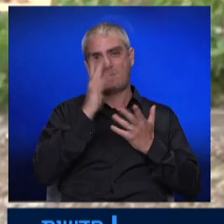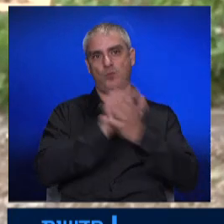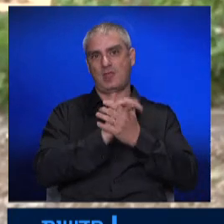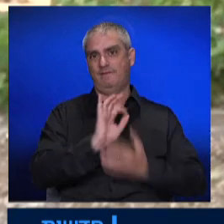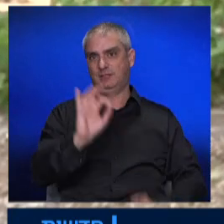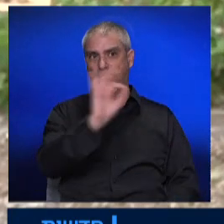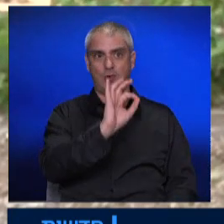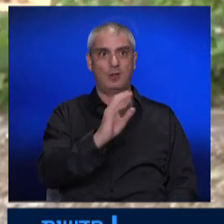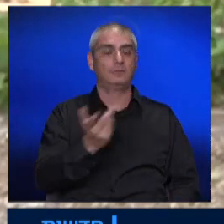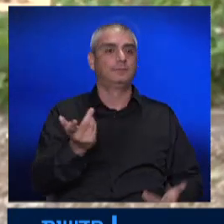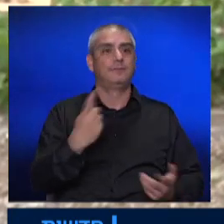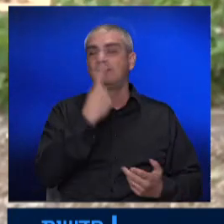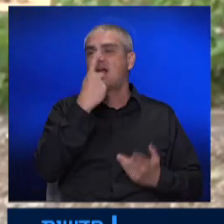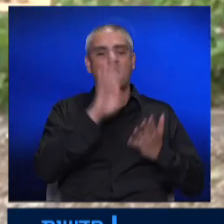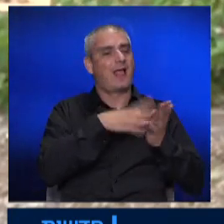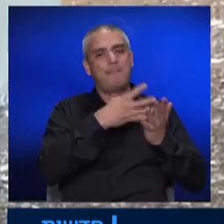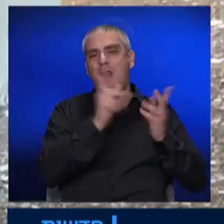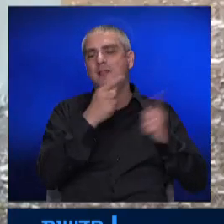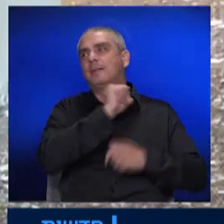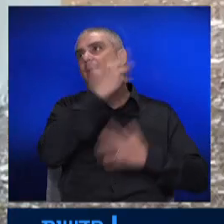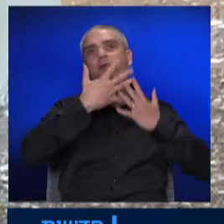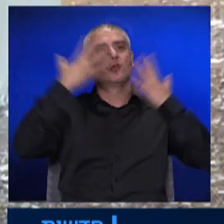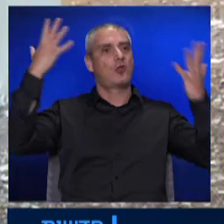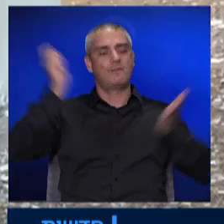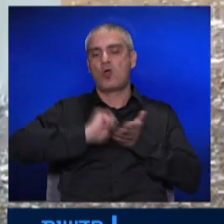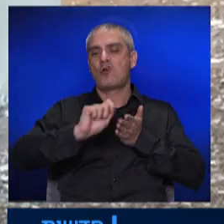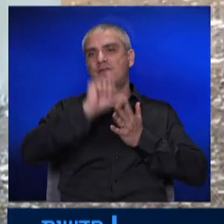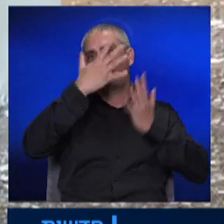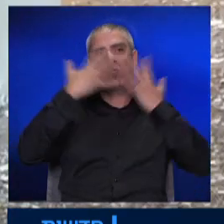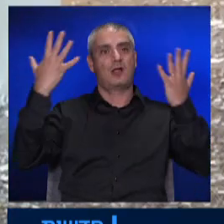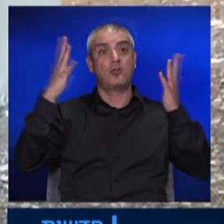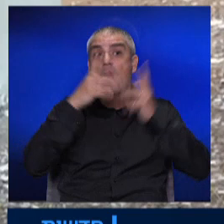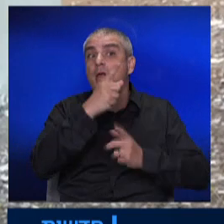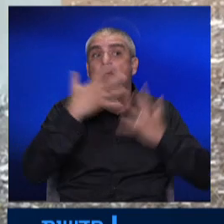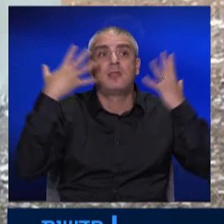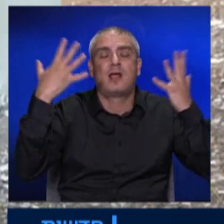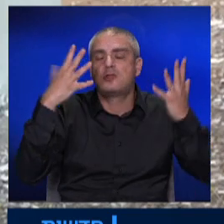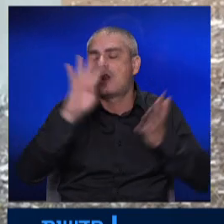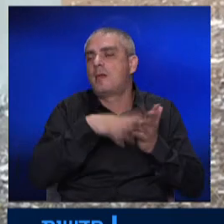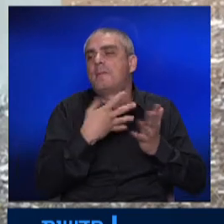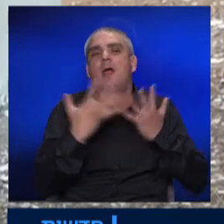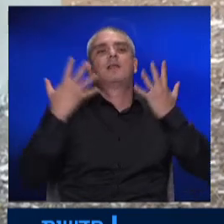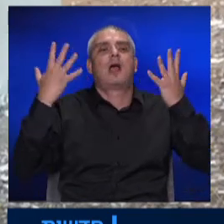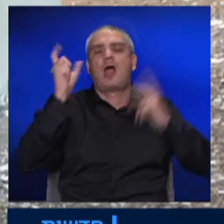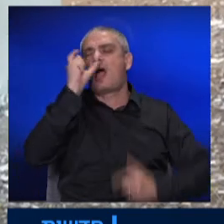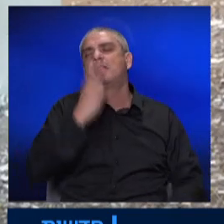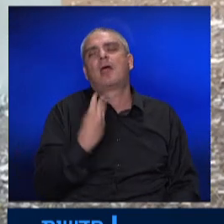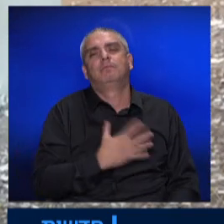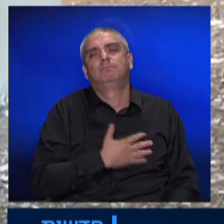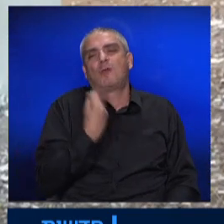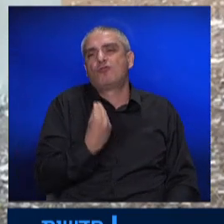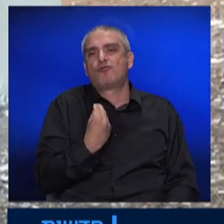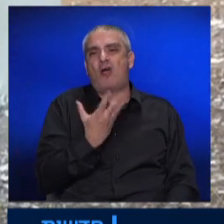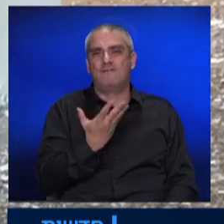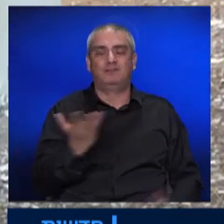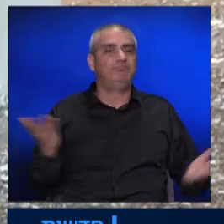אחד המלחינים הגדולים, אחד הכותבים הגדולים. אומן כזה גדול, מלחין גדול, אדם טוב. יהיה זכרו